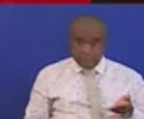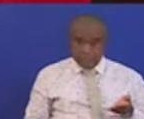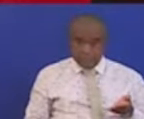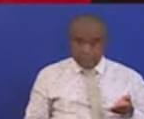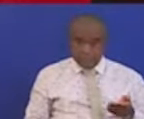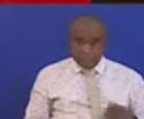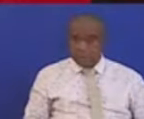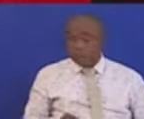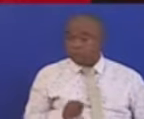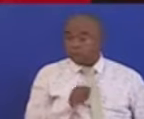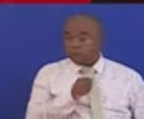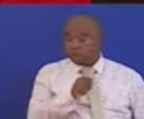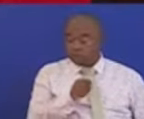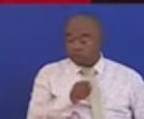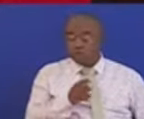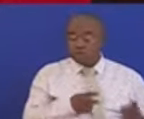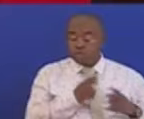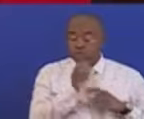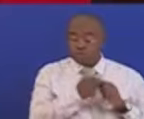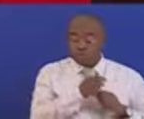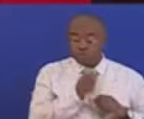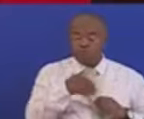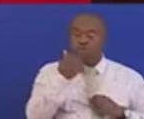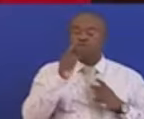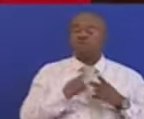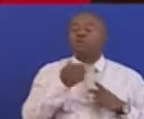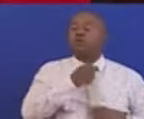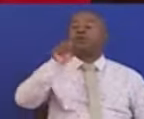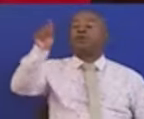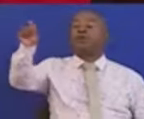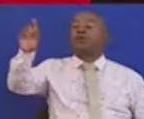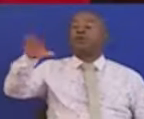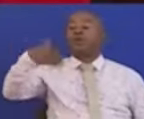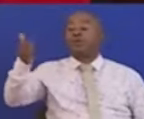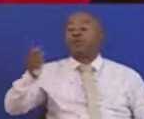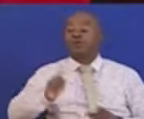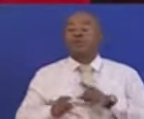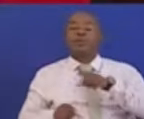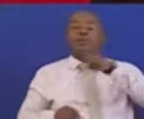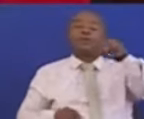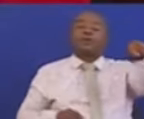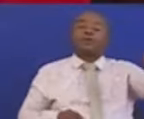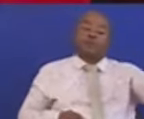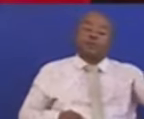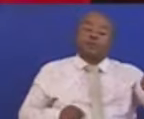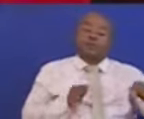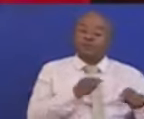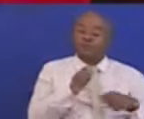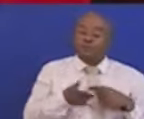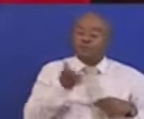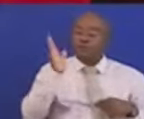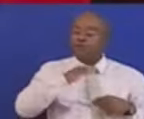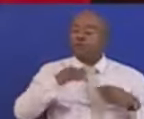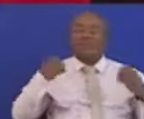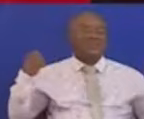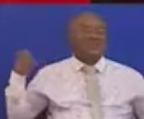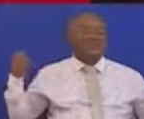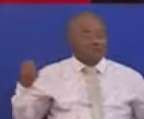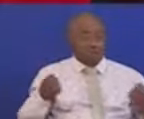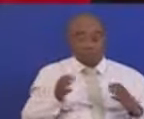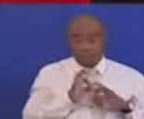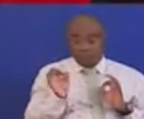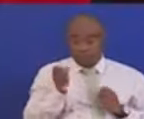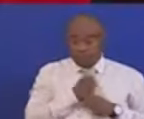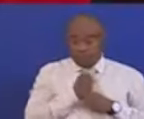matumbo atatu mgogo huu Leo kesh unaza mine kule hii migo hait kwi Kama hatu fanya maam